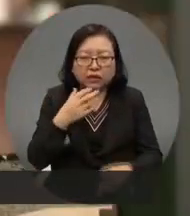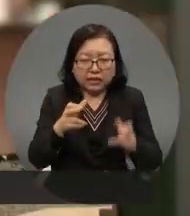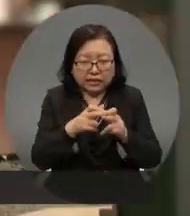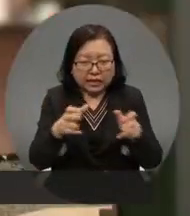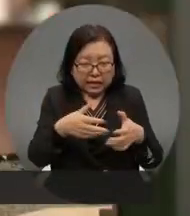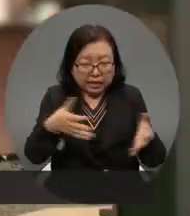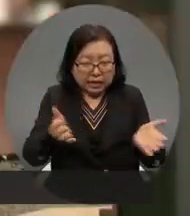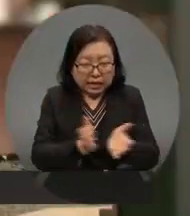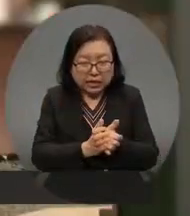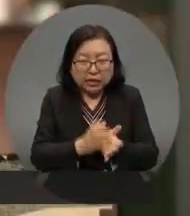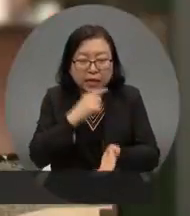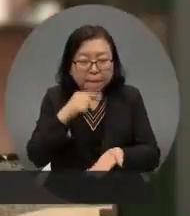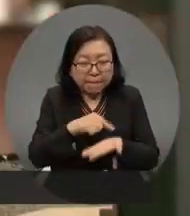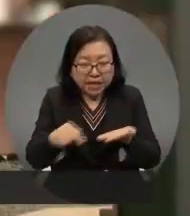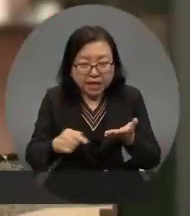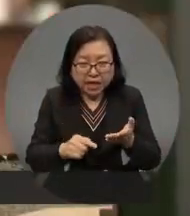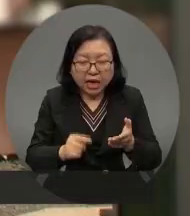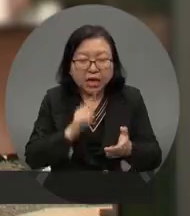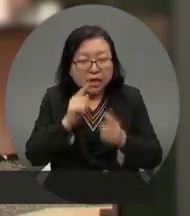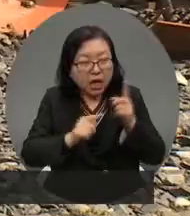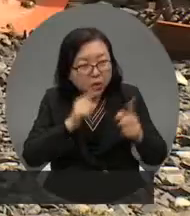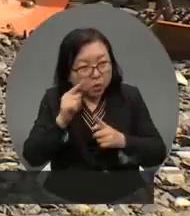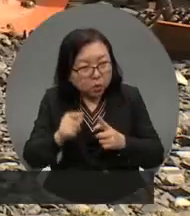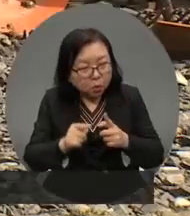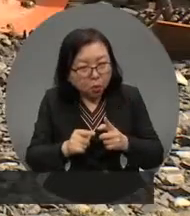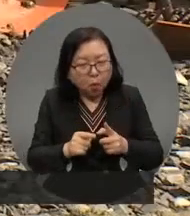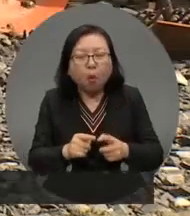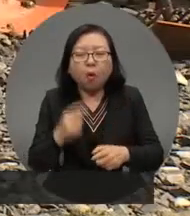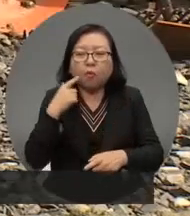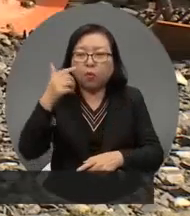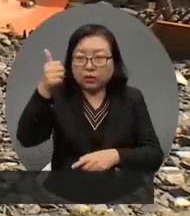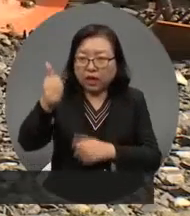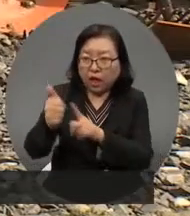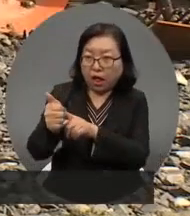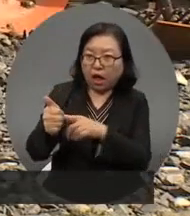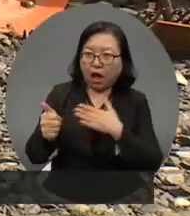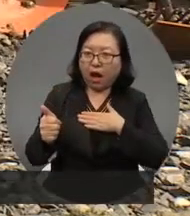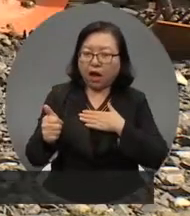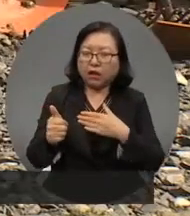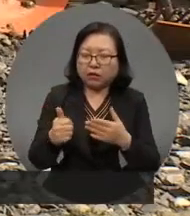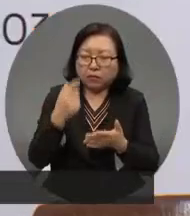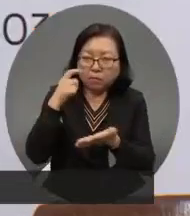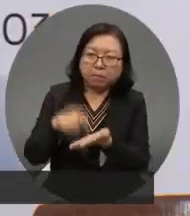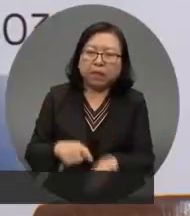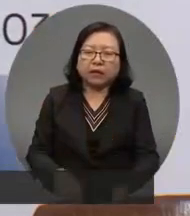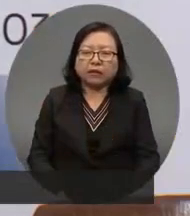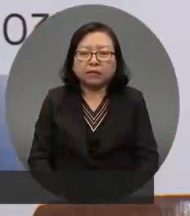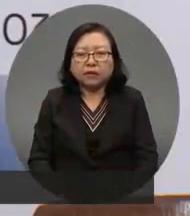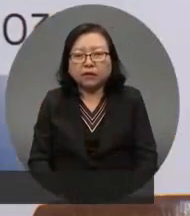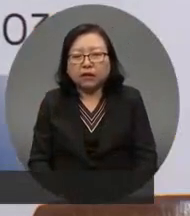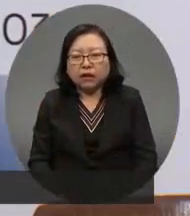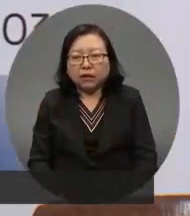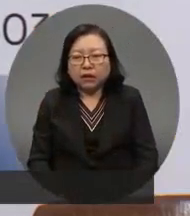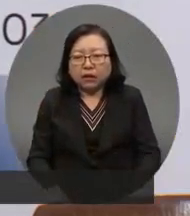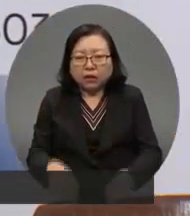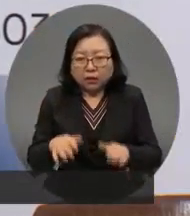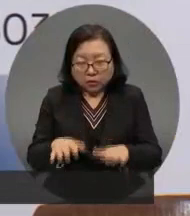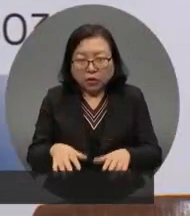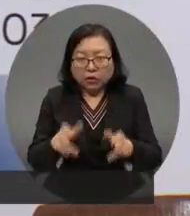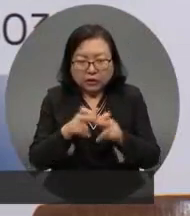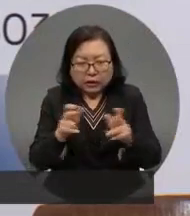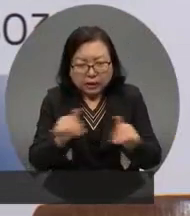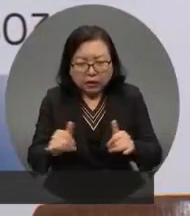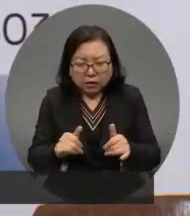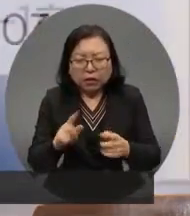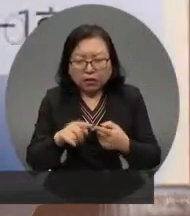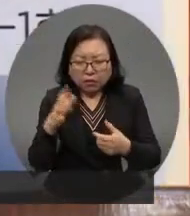접수된 여러 피해 내역이 같은 가해자를 지목하면서 밖으로 드러났습니다. 저희는 장애인 학대 의심 정황이 있다고